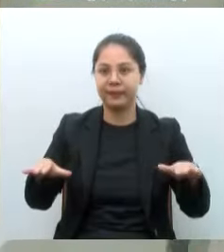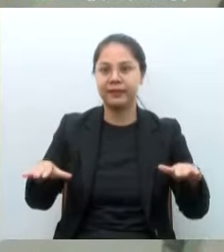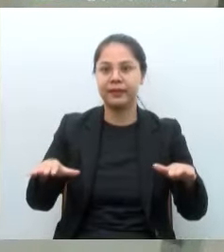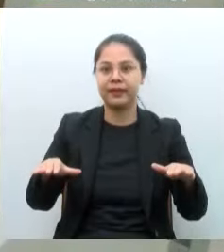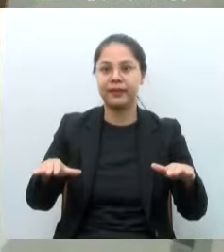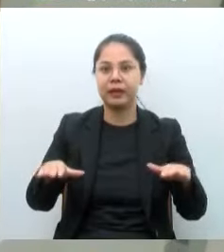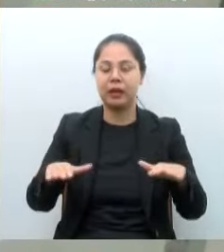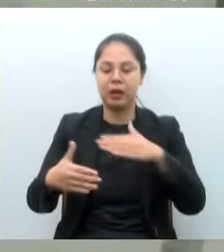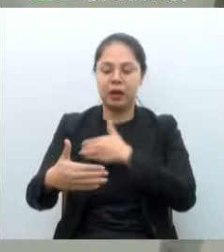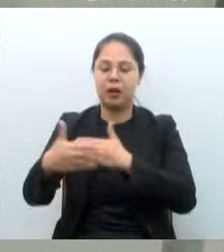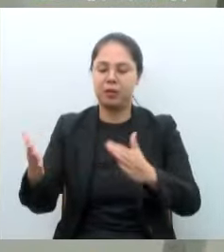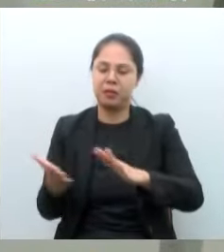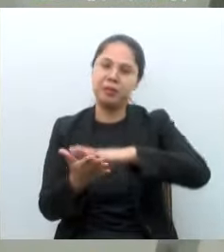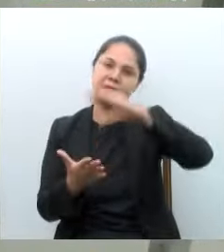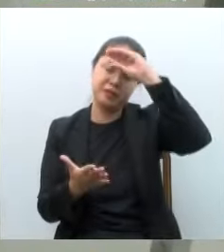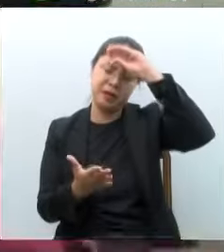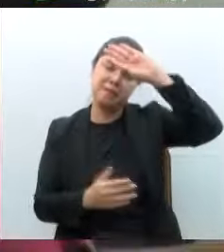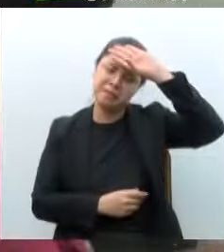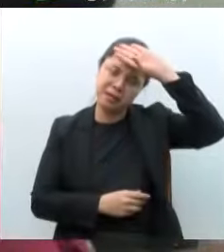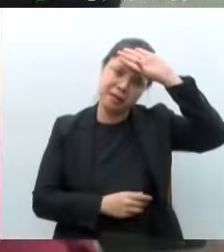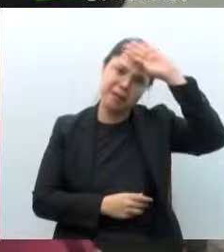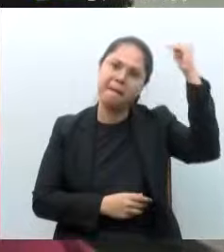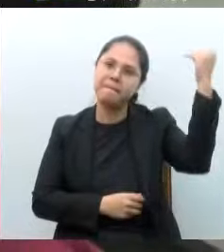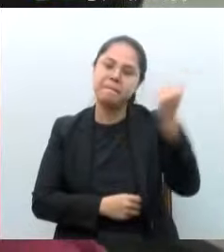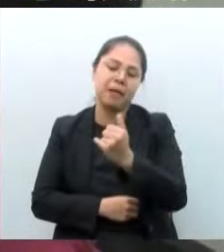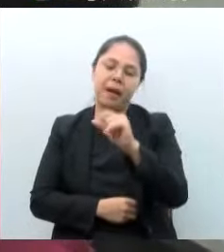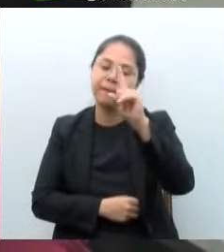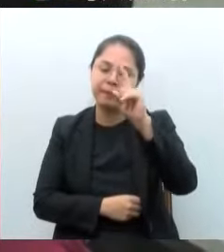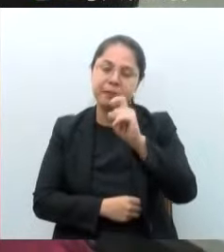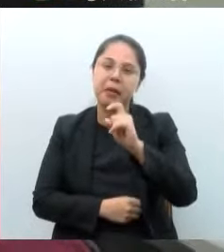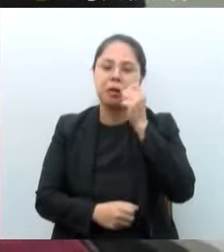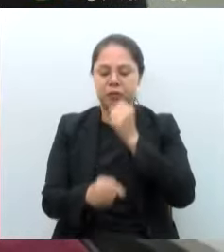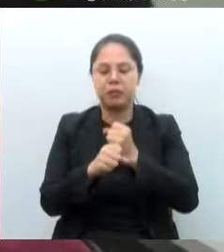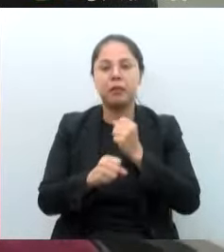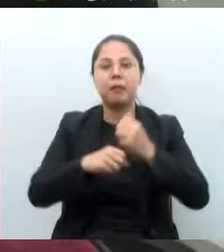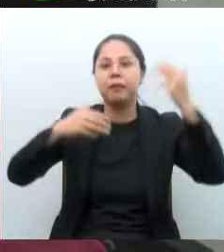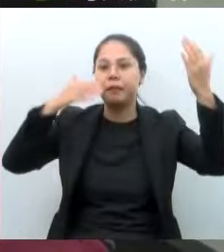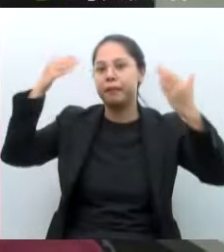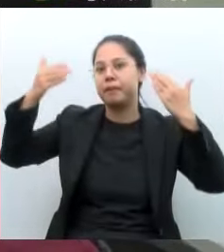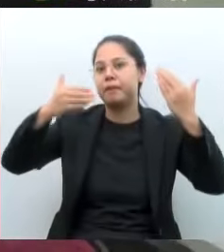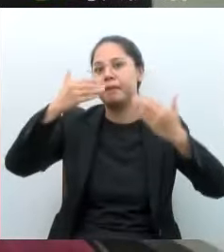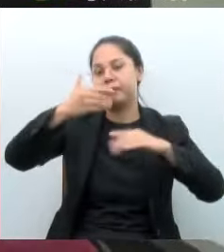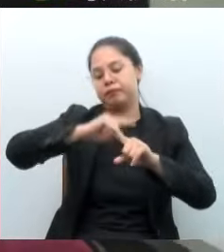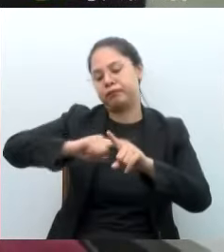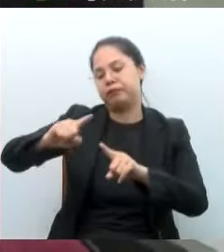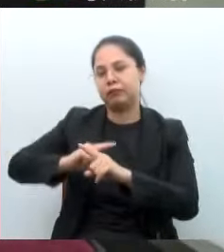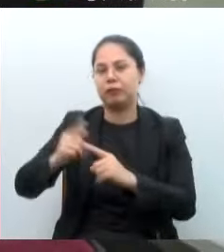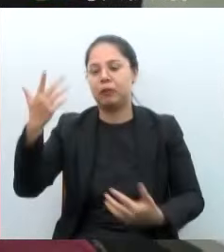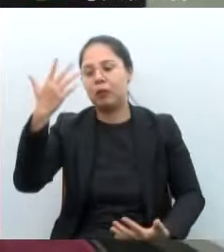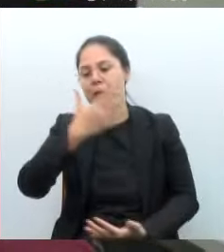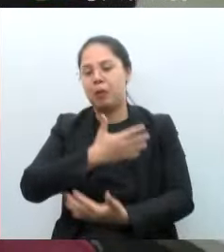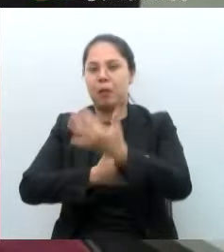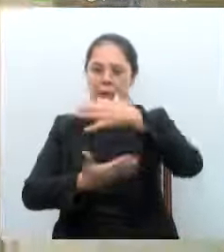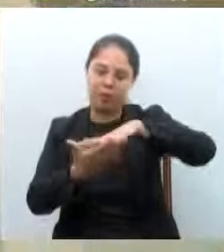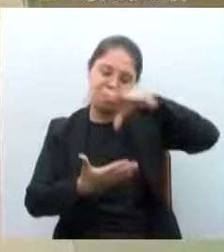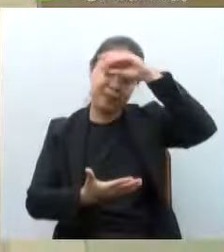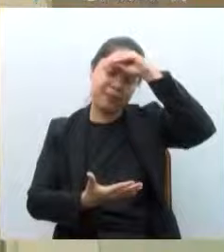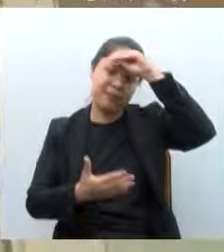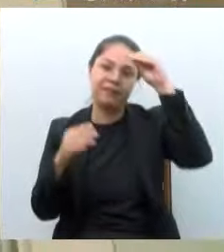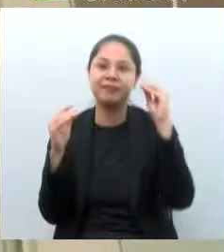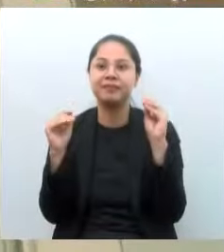ได้เข้าชั้นเรียนเนื่องจากอาจจะป่วยหรือติดธุระหรืออาจจะทำกิจกรรมนอกห้องเรียนนักเรียนไม่มีโอกาสที่จะได้เข้าชั้นเรียน